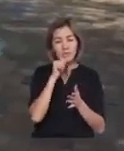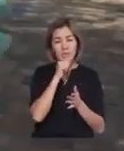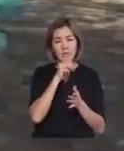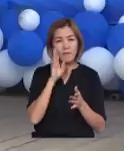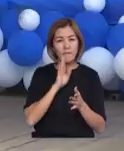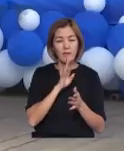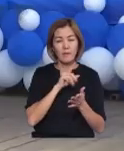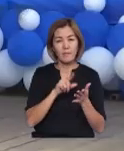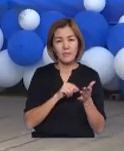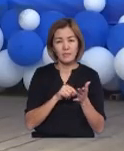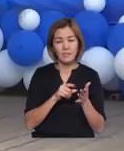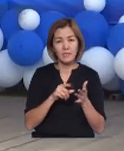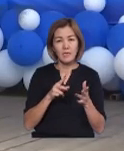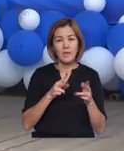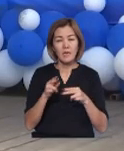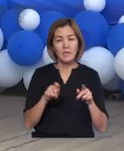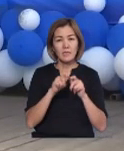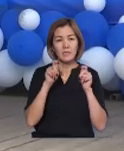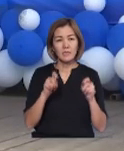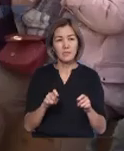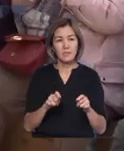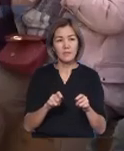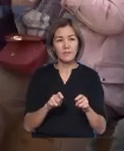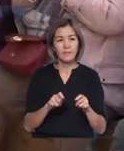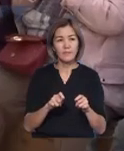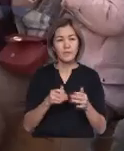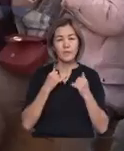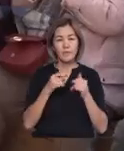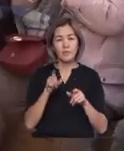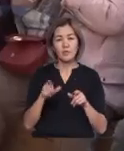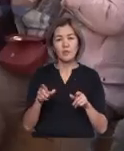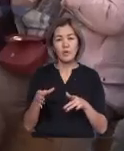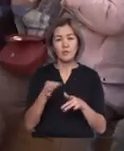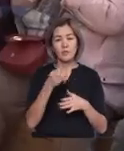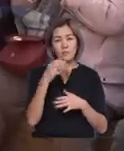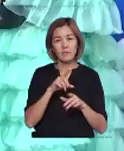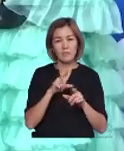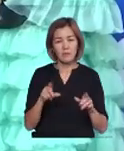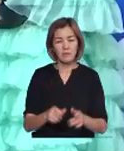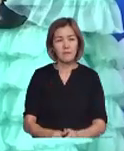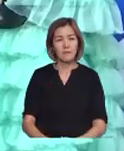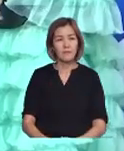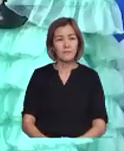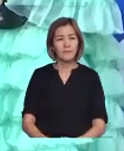также пенсионеры. Ленту нового социального учреждения перерезали почетные граждане областного центра.